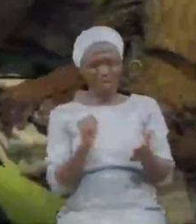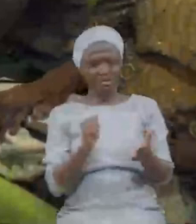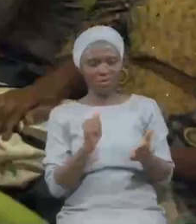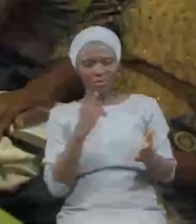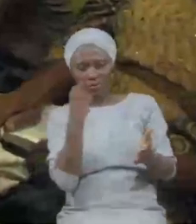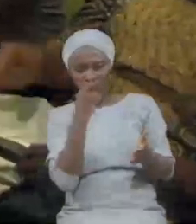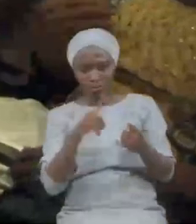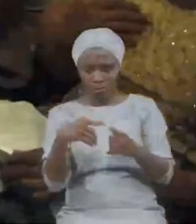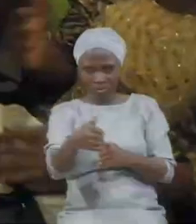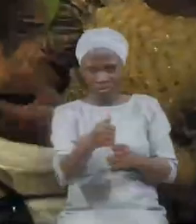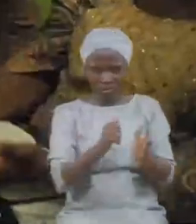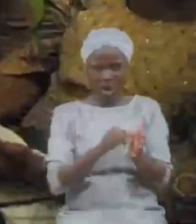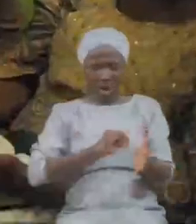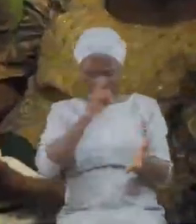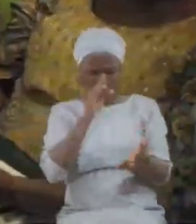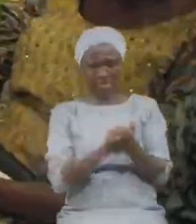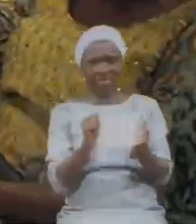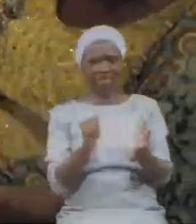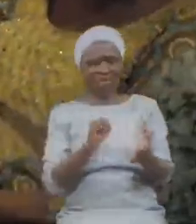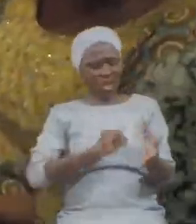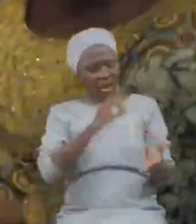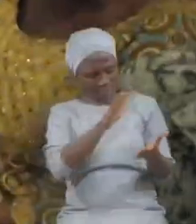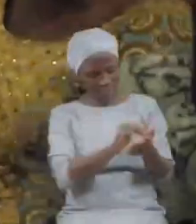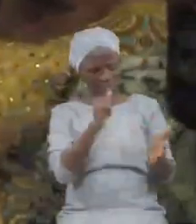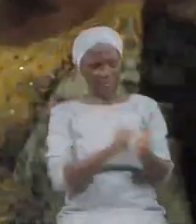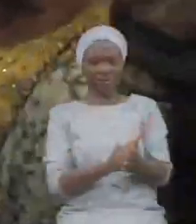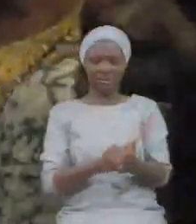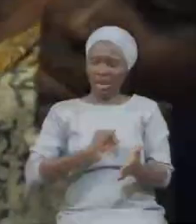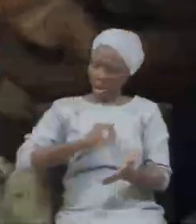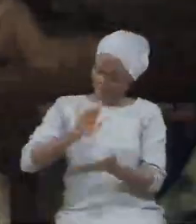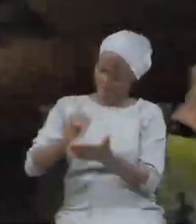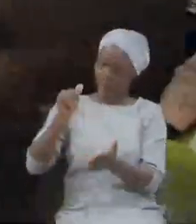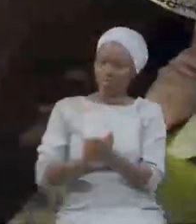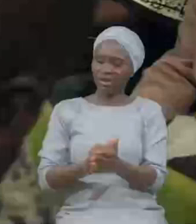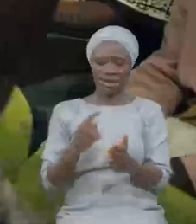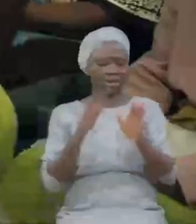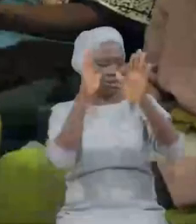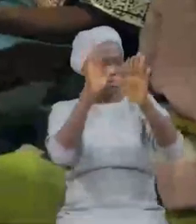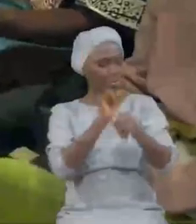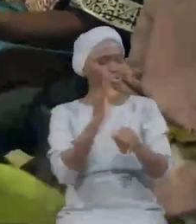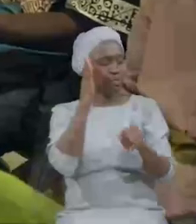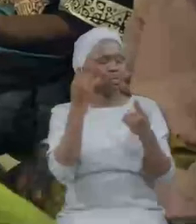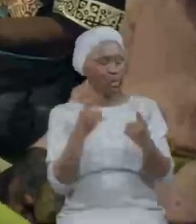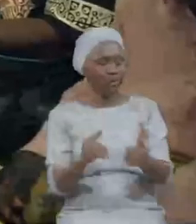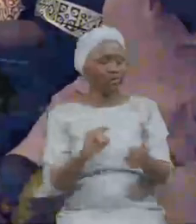l'heure va commencer, je crois cela, le miracle va commencer. Je crois